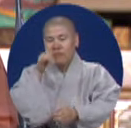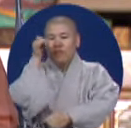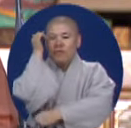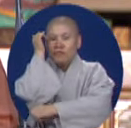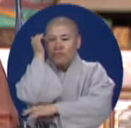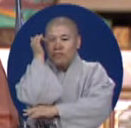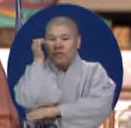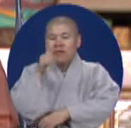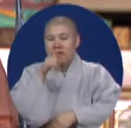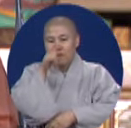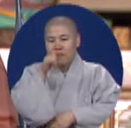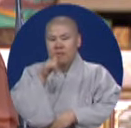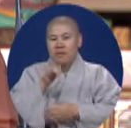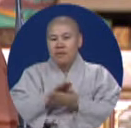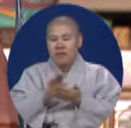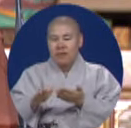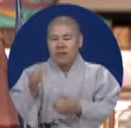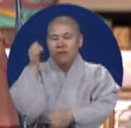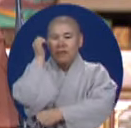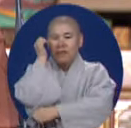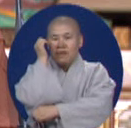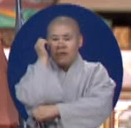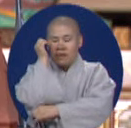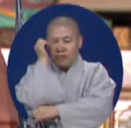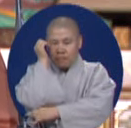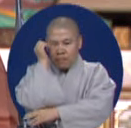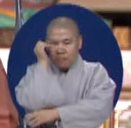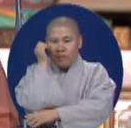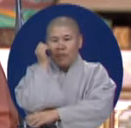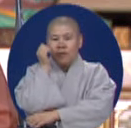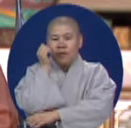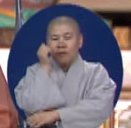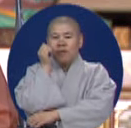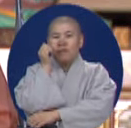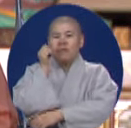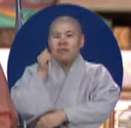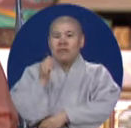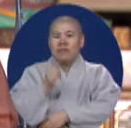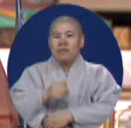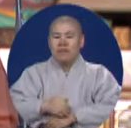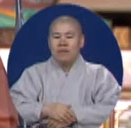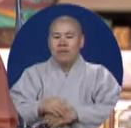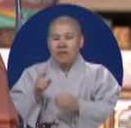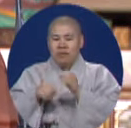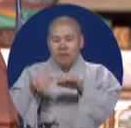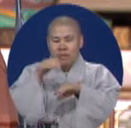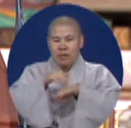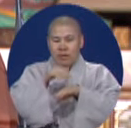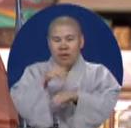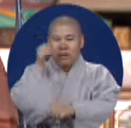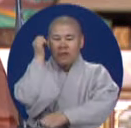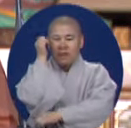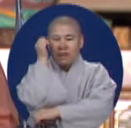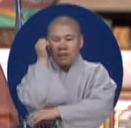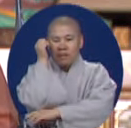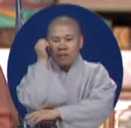있거든요. 그게 근본이죠, 뿌리라는 게. 그래서 수행의 근본이라고 하는 것은